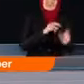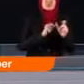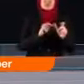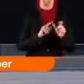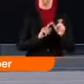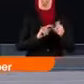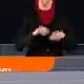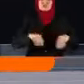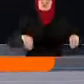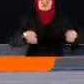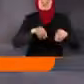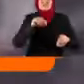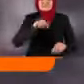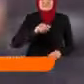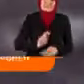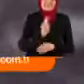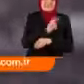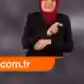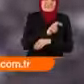geleceklerden habersiz de